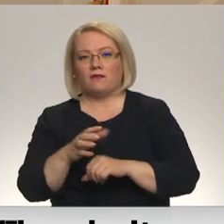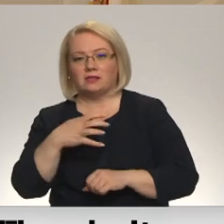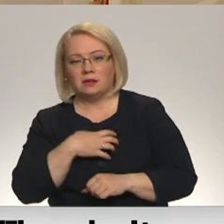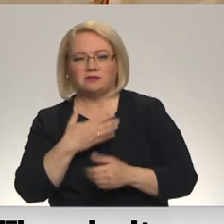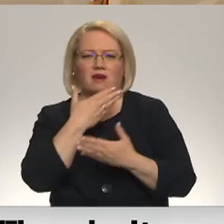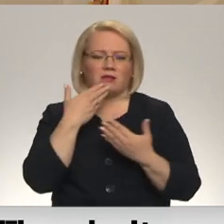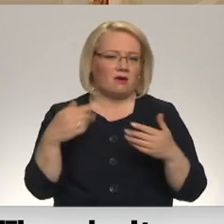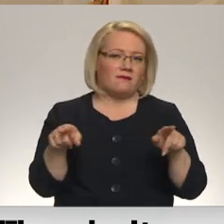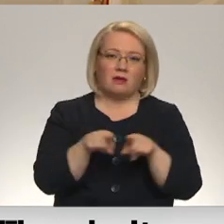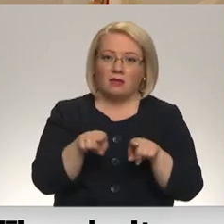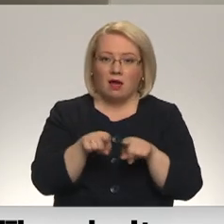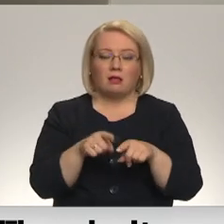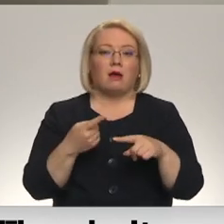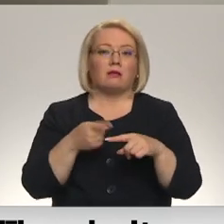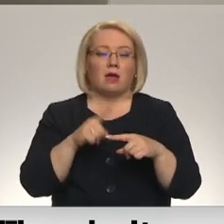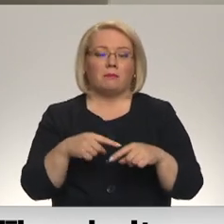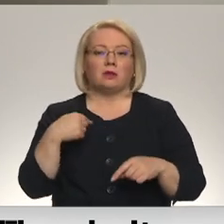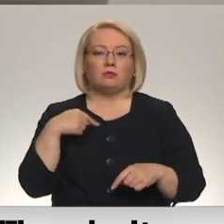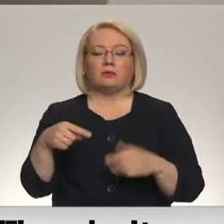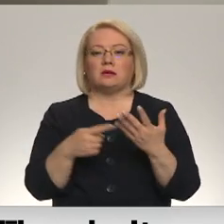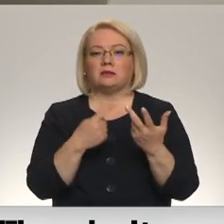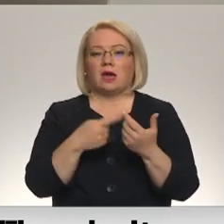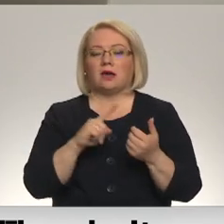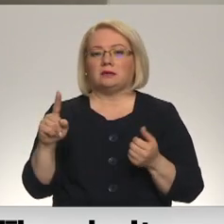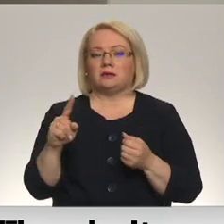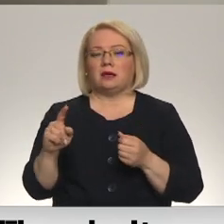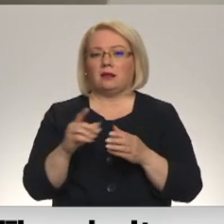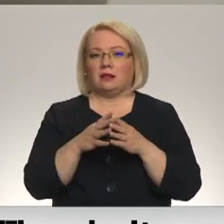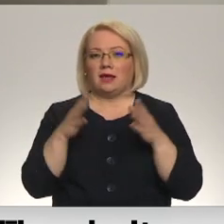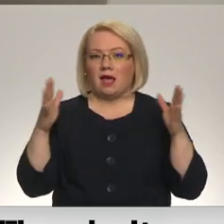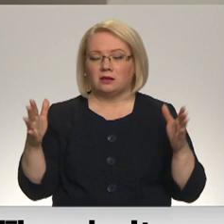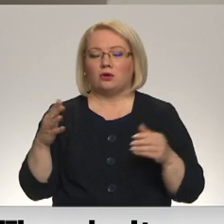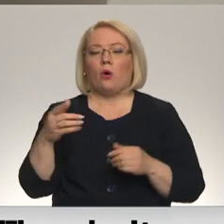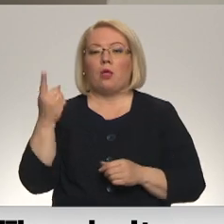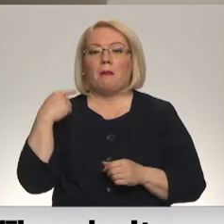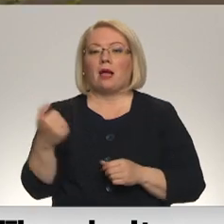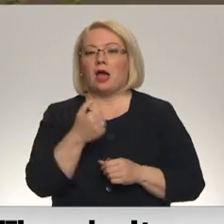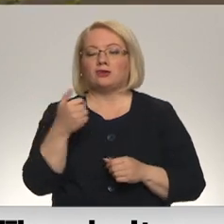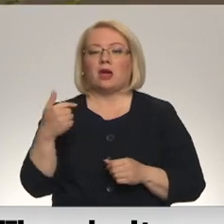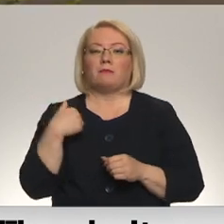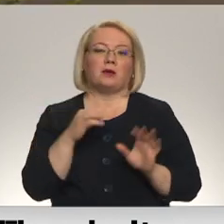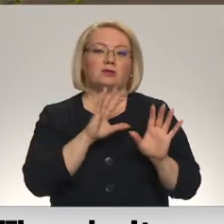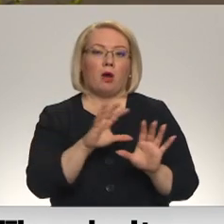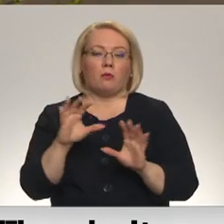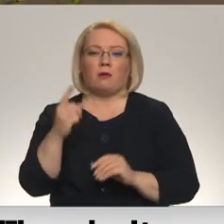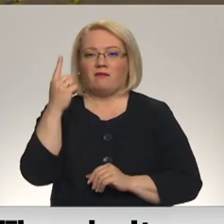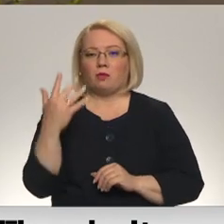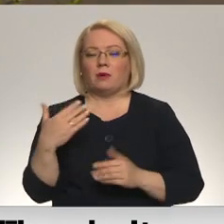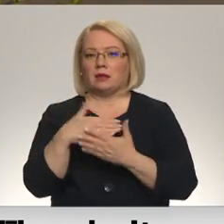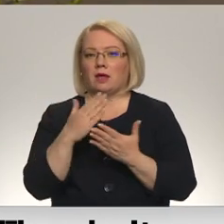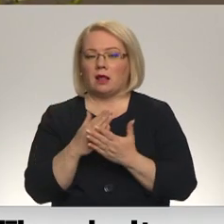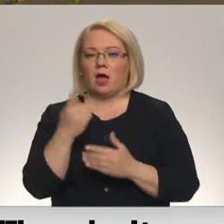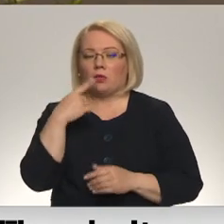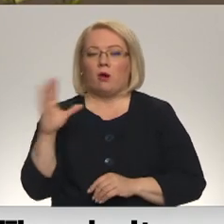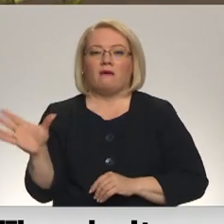un tā kā, tāpēc mums šis skaits ir liels un pagājuši, kad mēs aprūpējām vismaz piekdaļu no visām